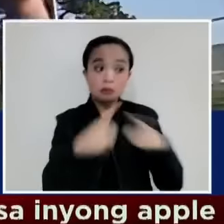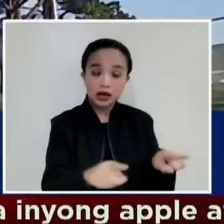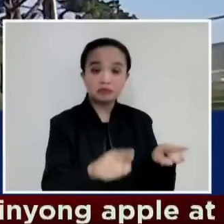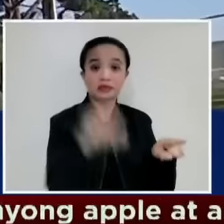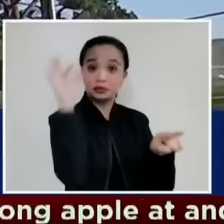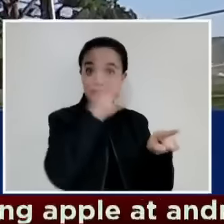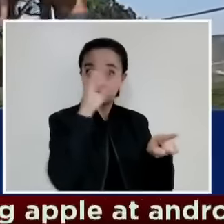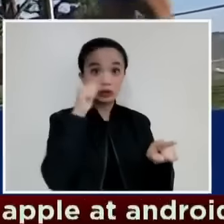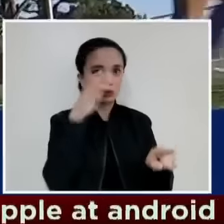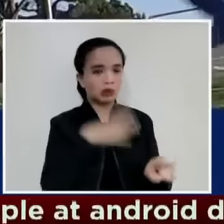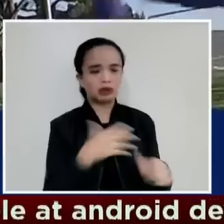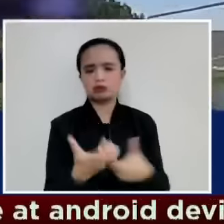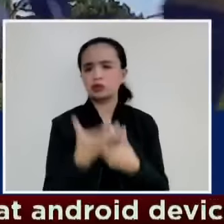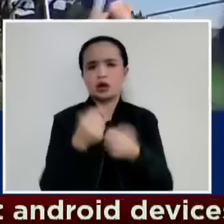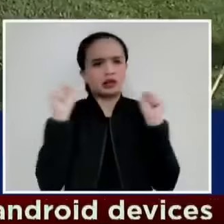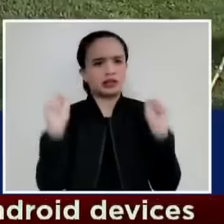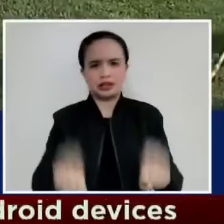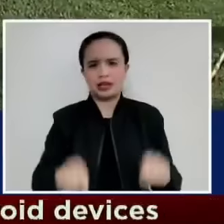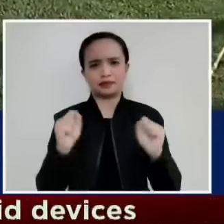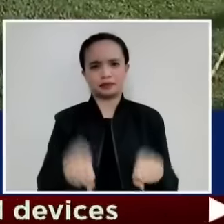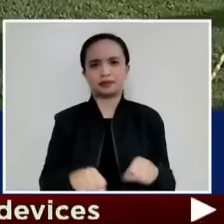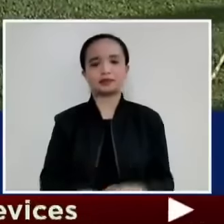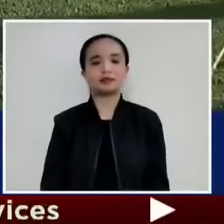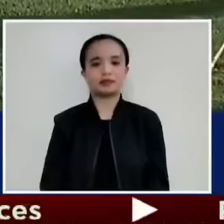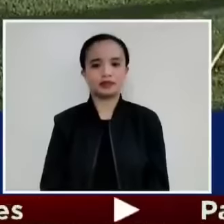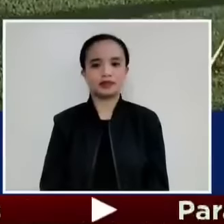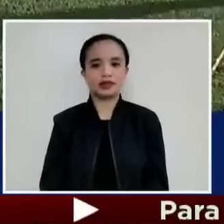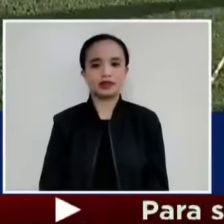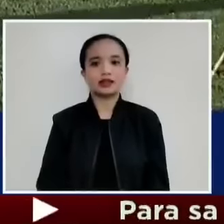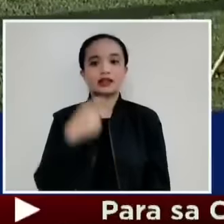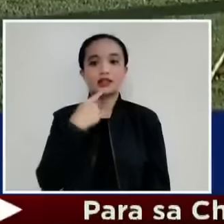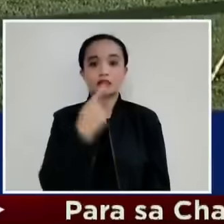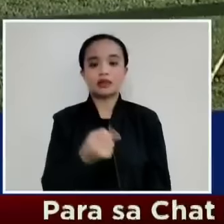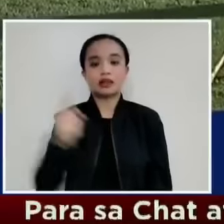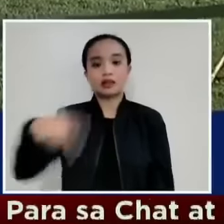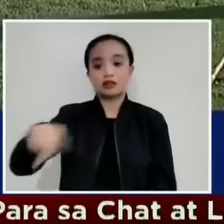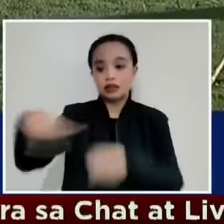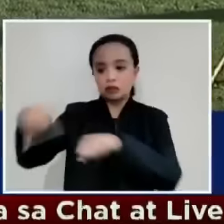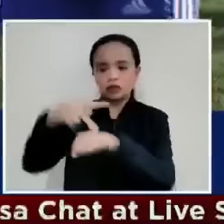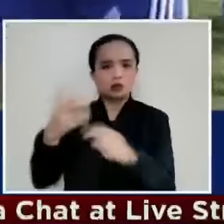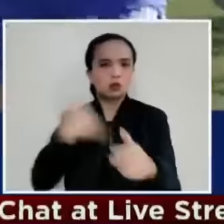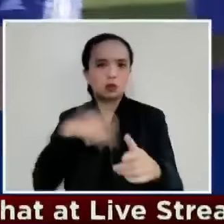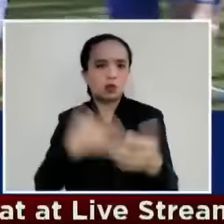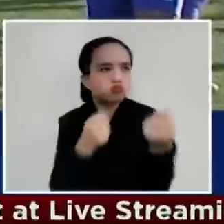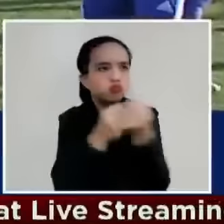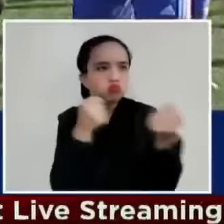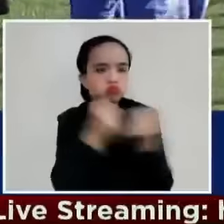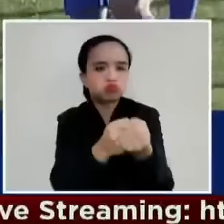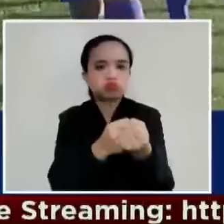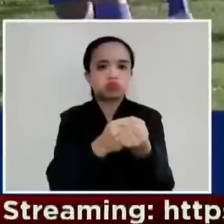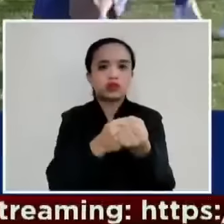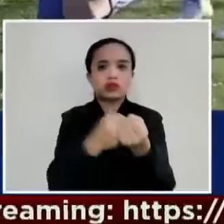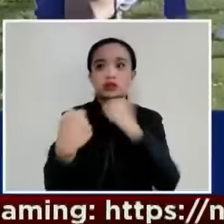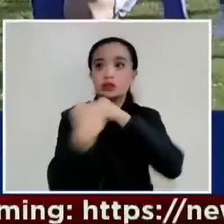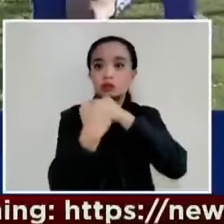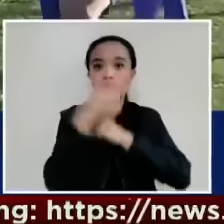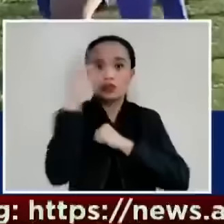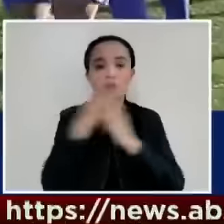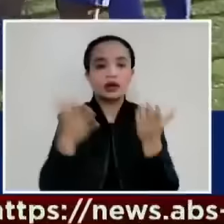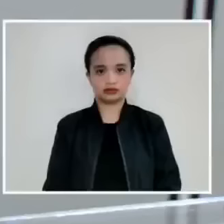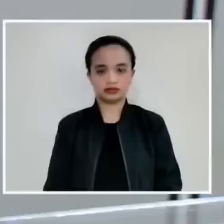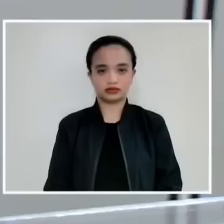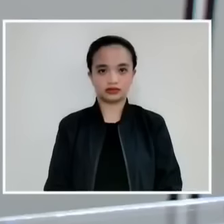nilang makipagsabayan sa mga ito. Todo naman ang suporta ng Pilipinas ng mga Pinoy na nakabase sa New